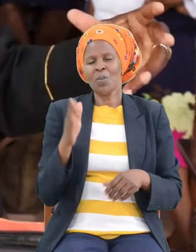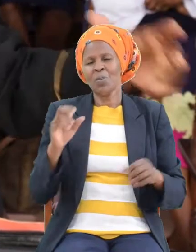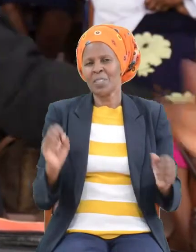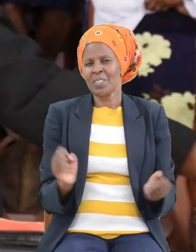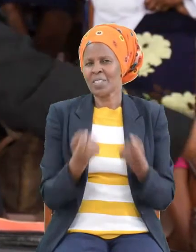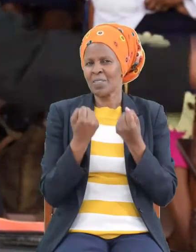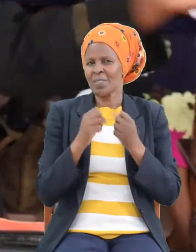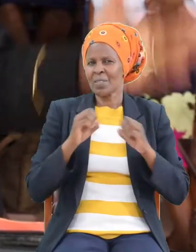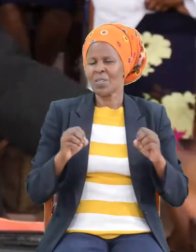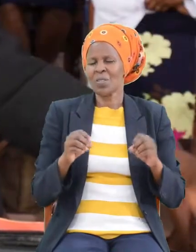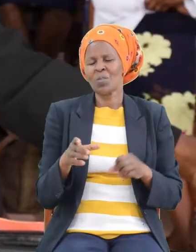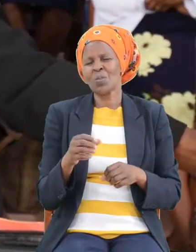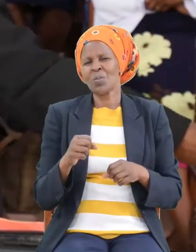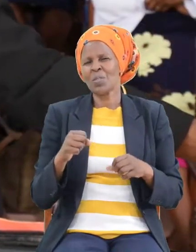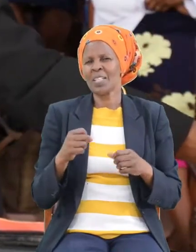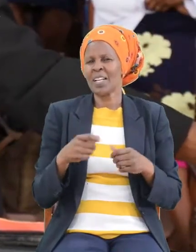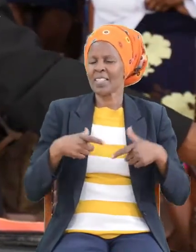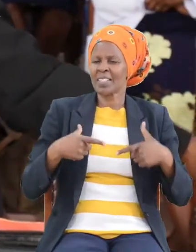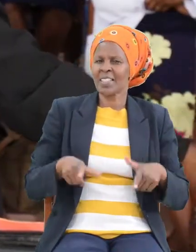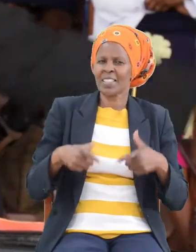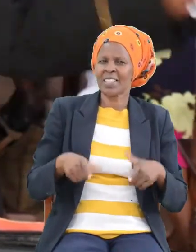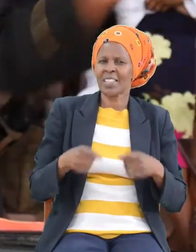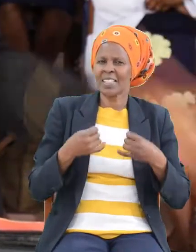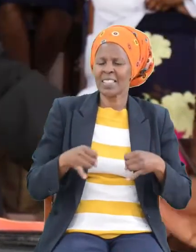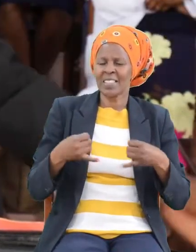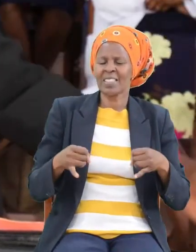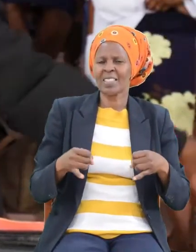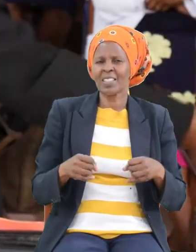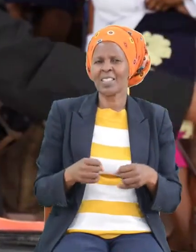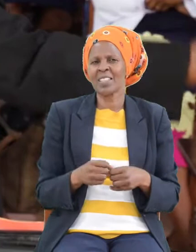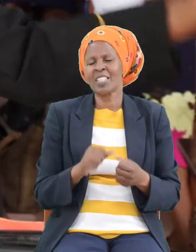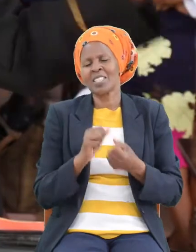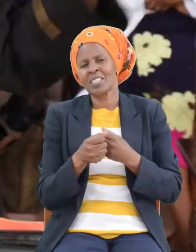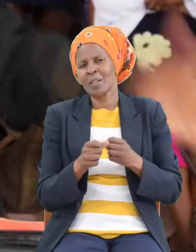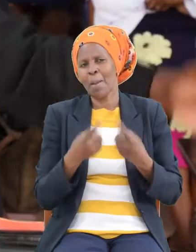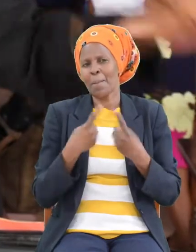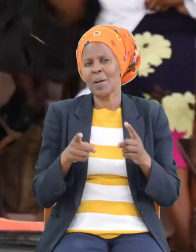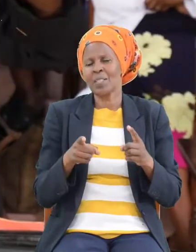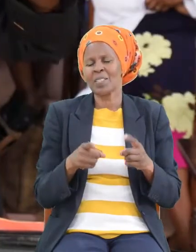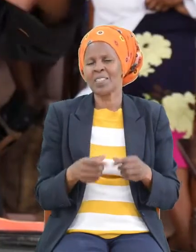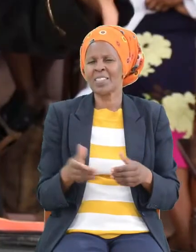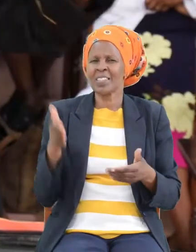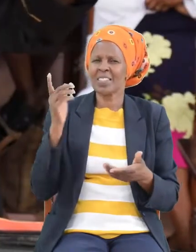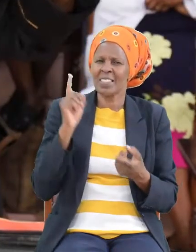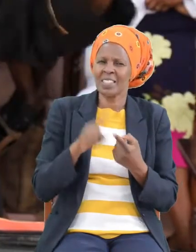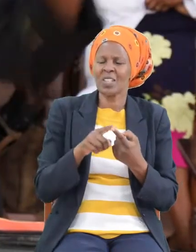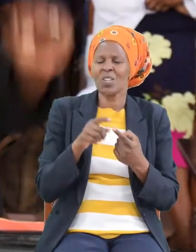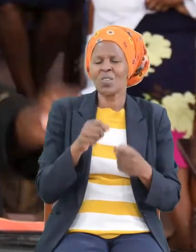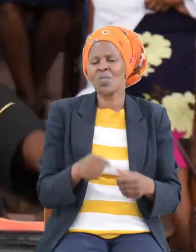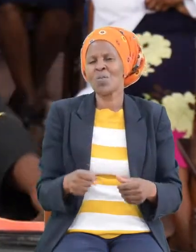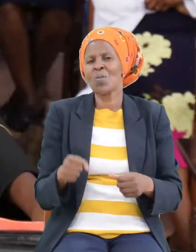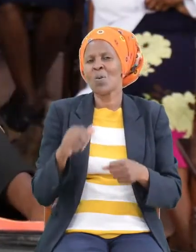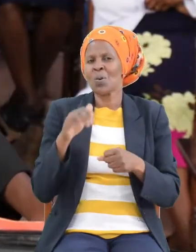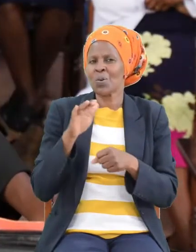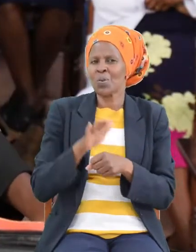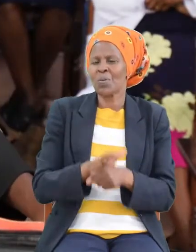umeokolewa, kuna mambo unajaribu wewe mwenyewe kuyaacha, hata huyapendi, lakini unaona bado unasukumwa katika